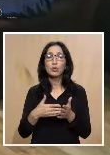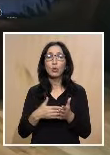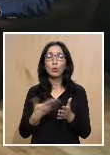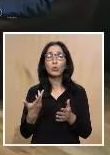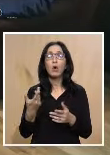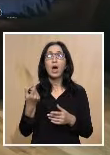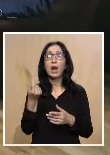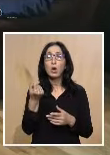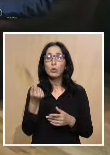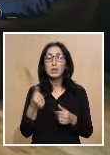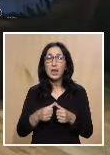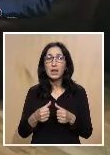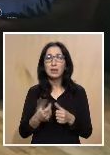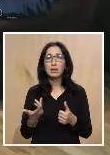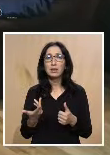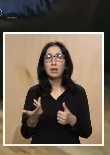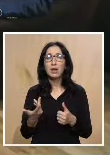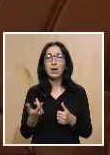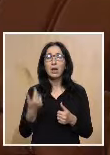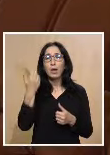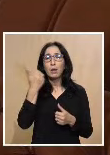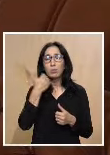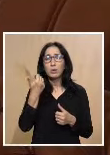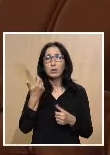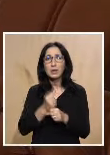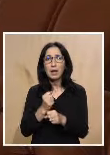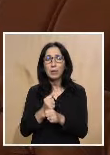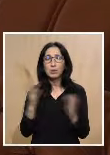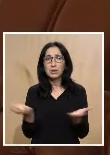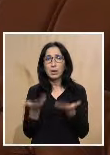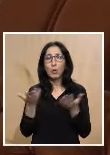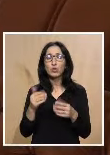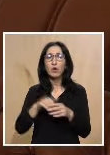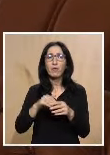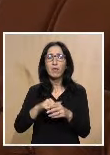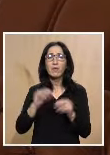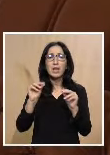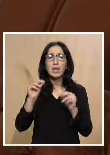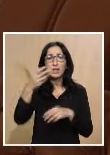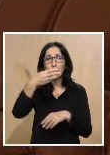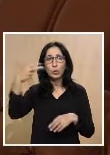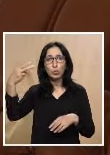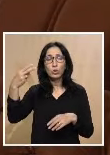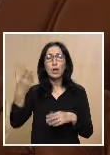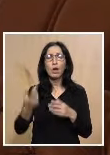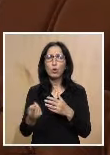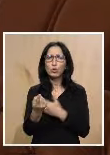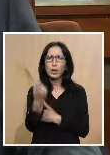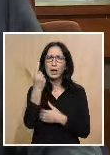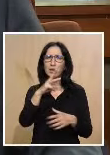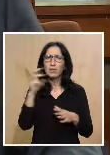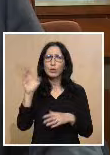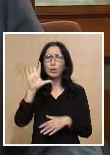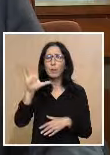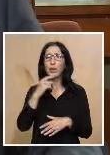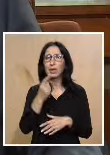на люцерната и селекционно-подобрителната работа започва в институт още през 1905 година.